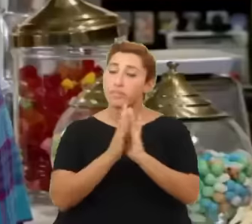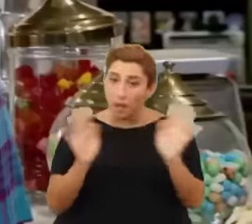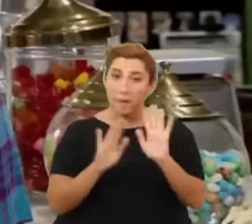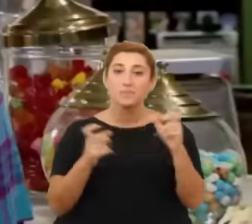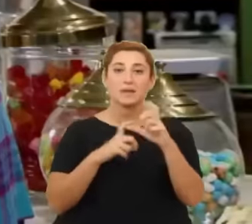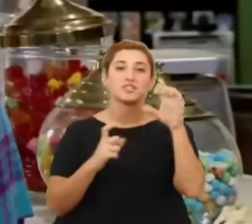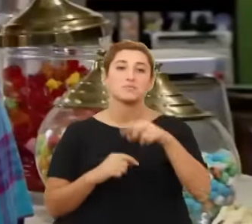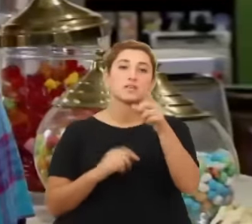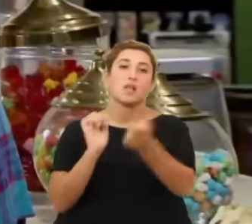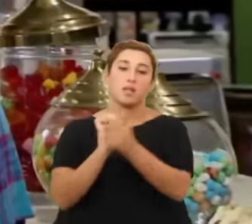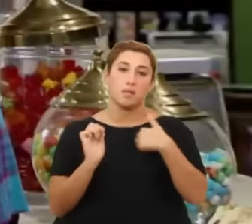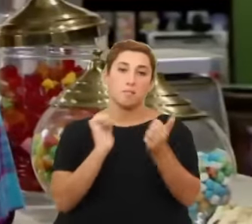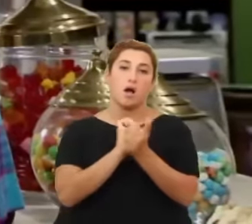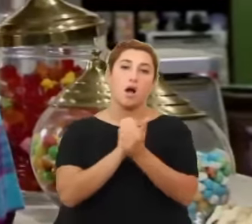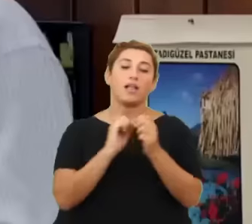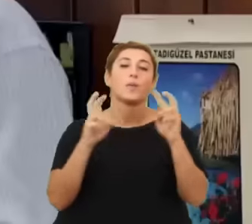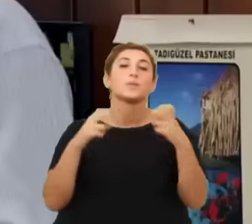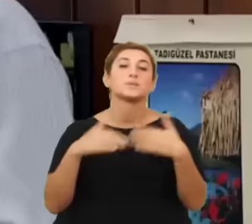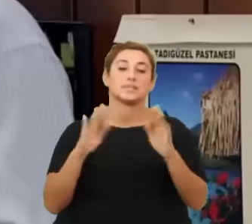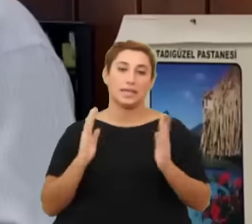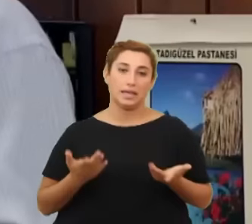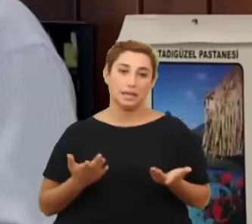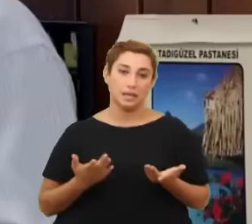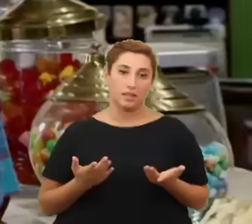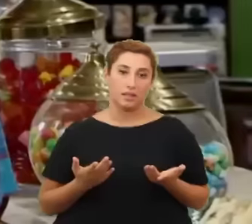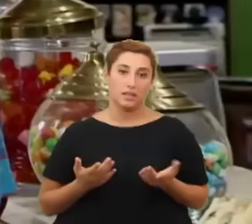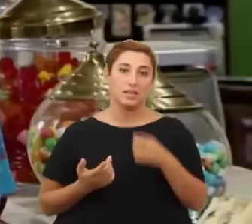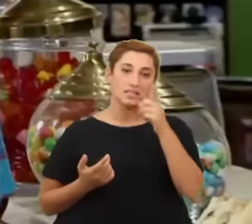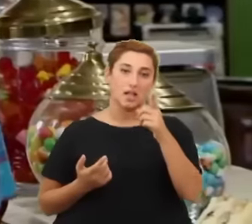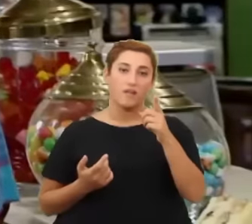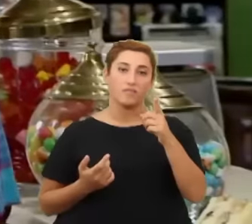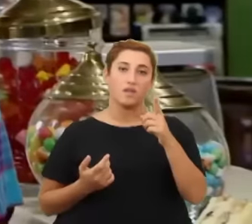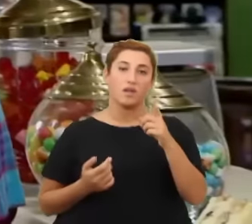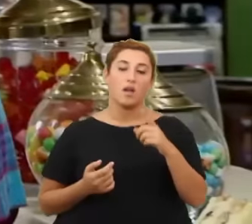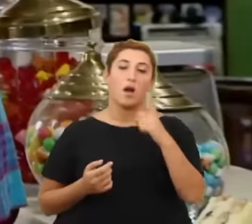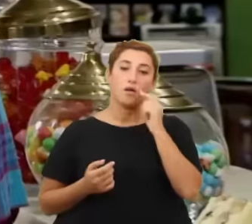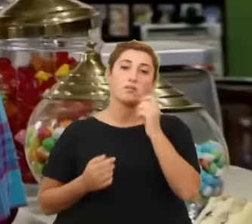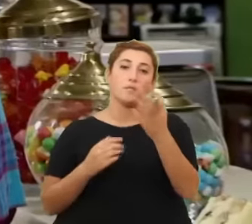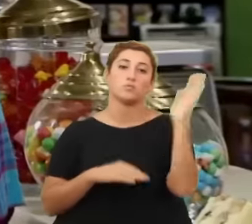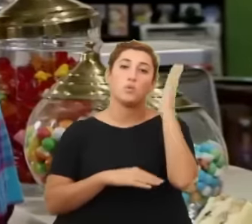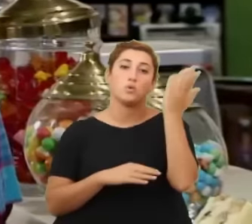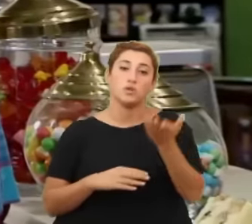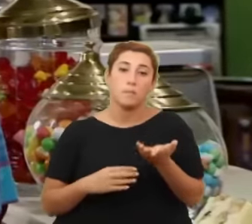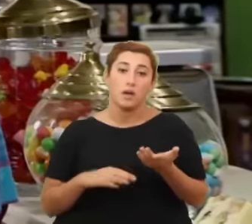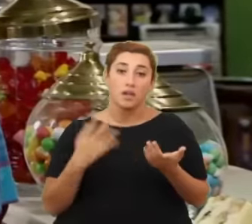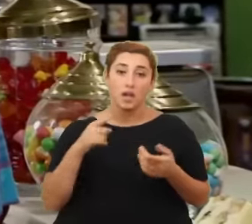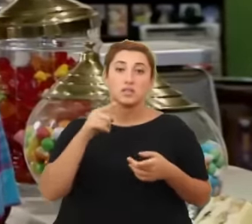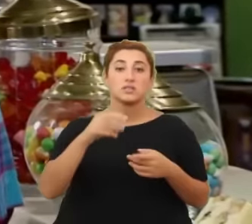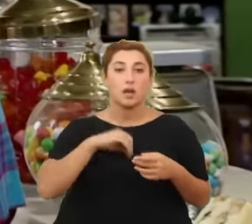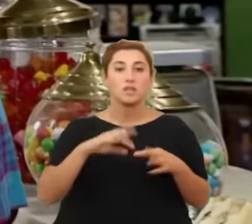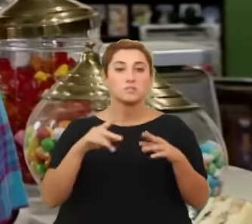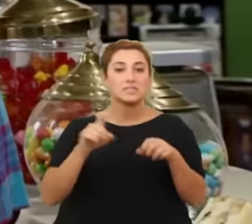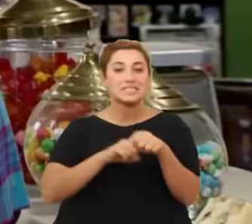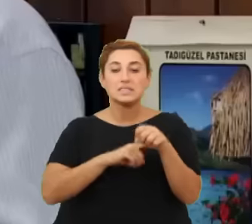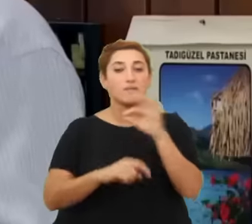da Sami şimdi senin aile benim aile meselesi değil ki. Ya sen de kalbi olan adamsın ya. Ya sana da bu kadar